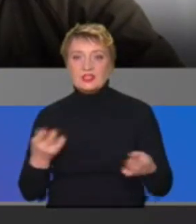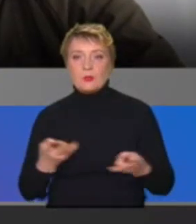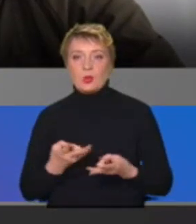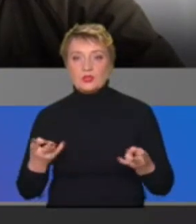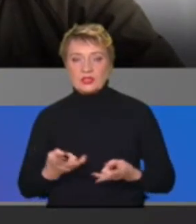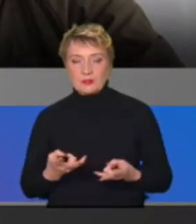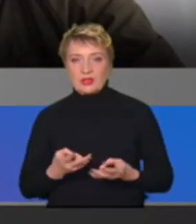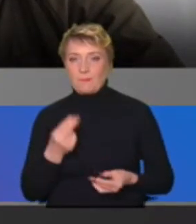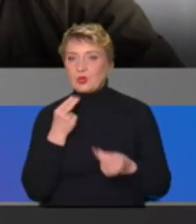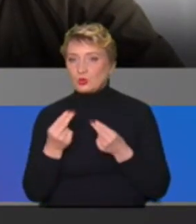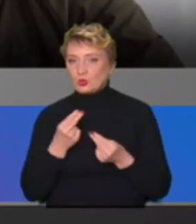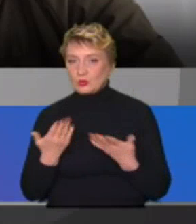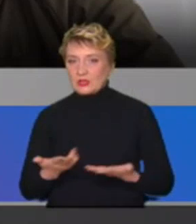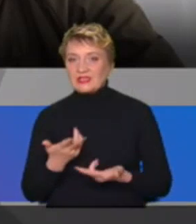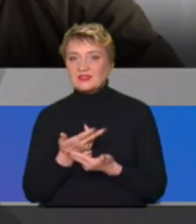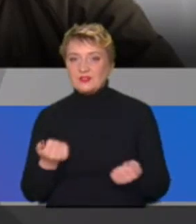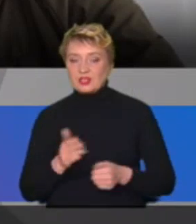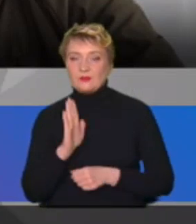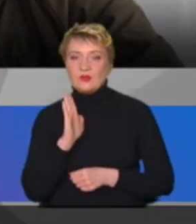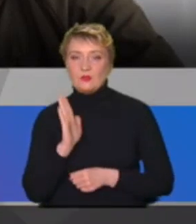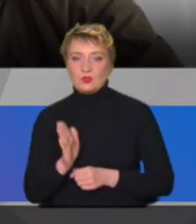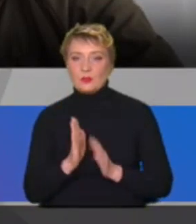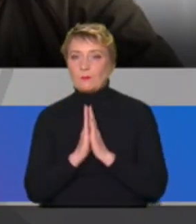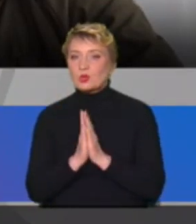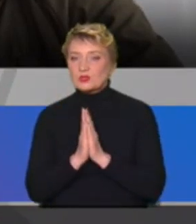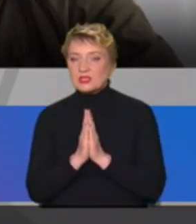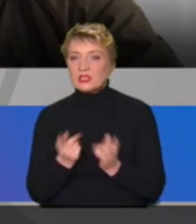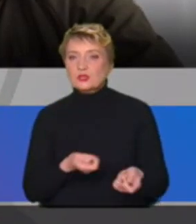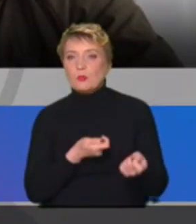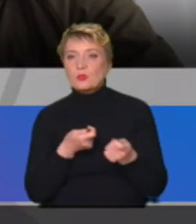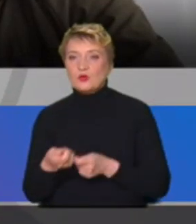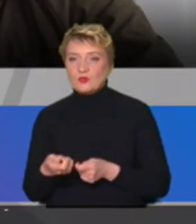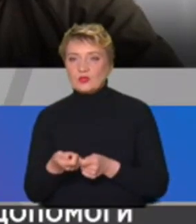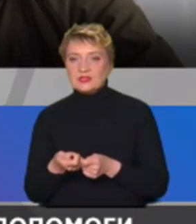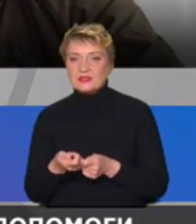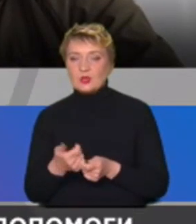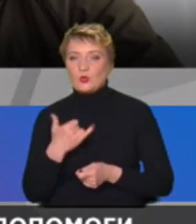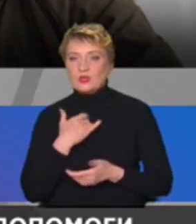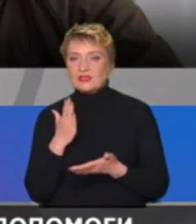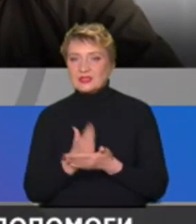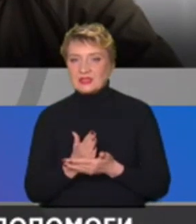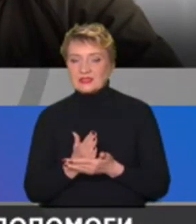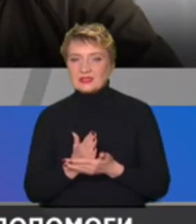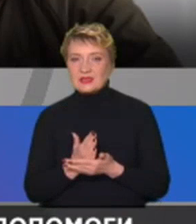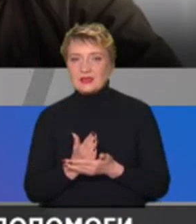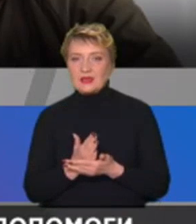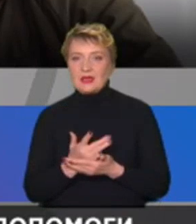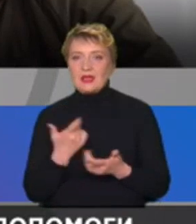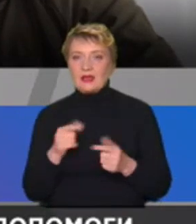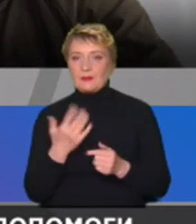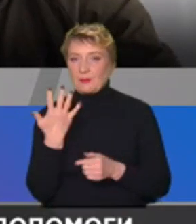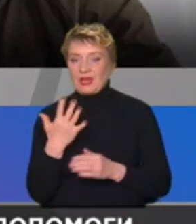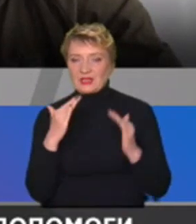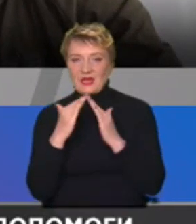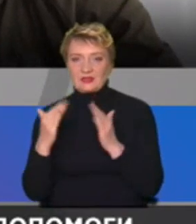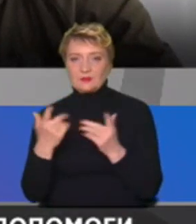ці продукти. Звичайно, ми будемо просити, щоб нам завозили їх. Бо є в нас 5 хабів, де ми роздаємо цю